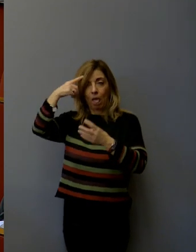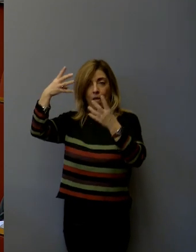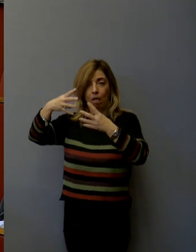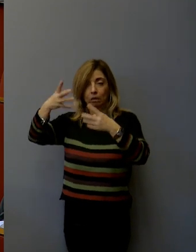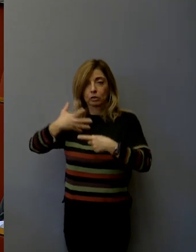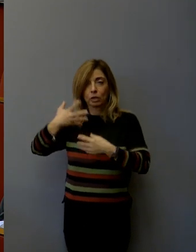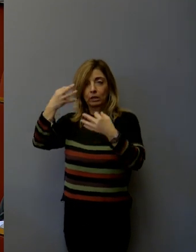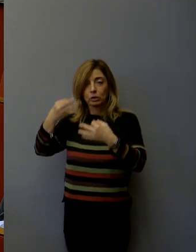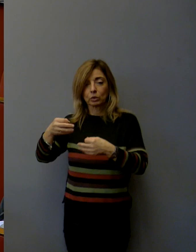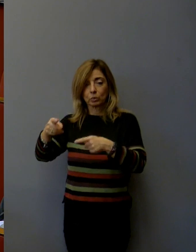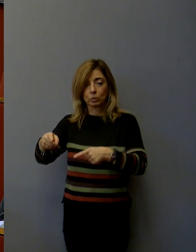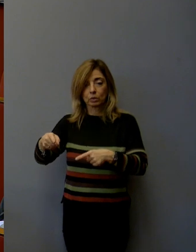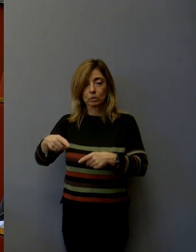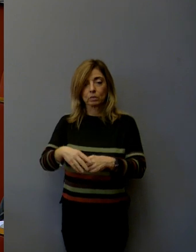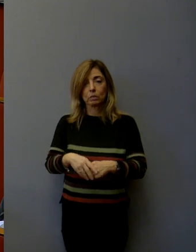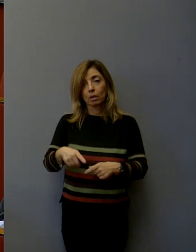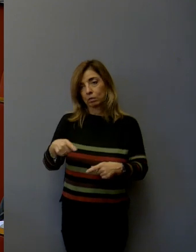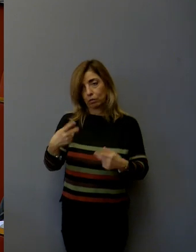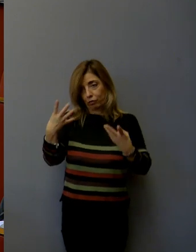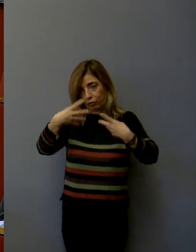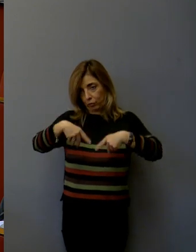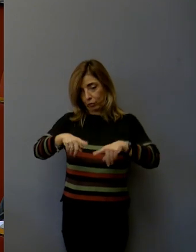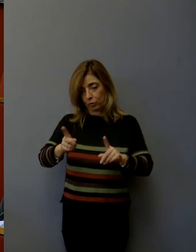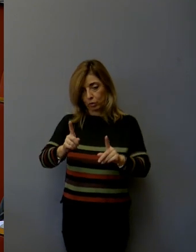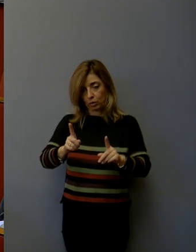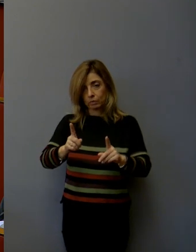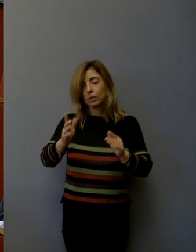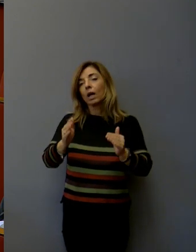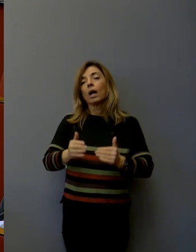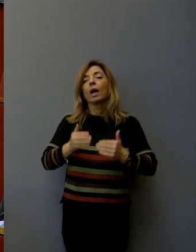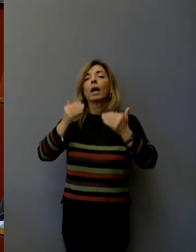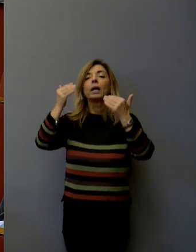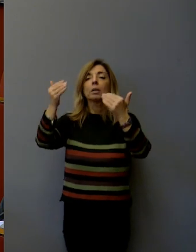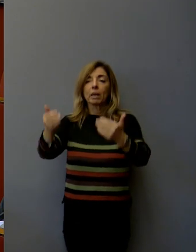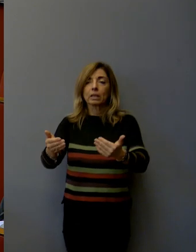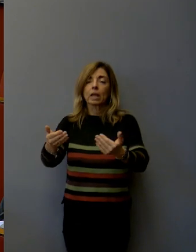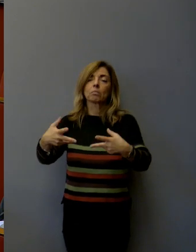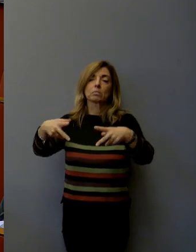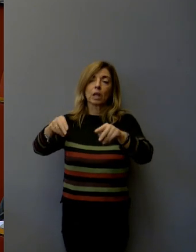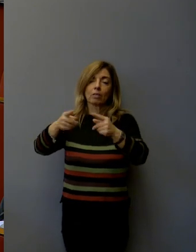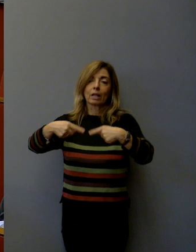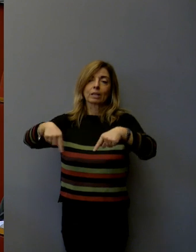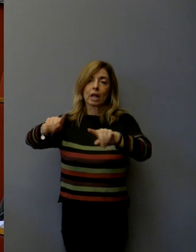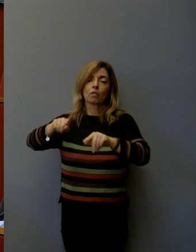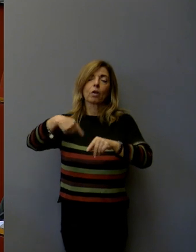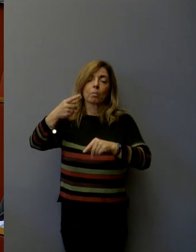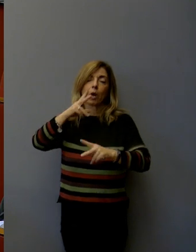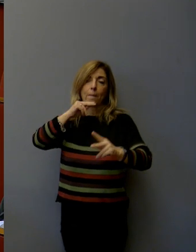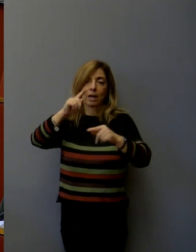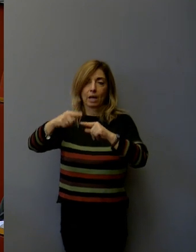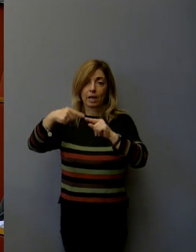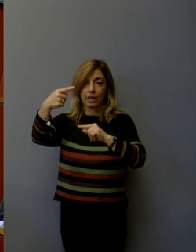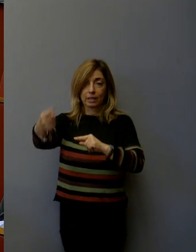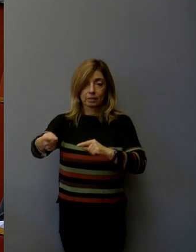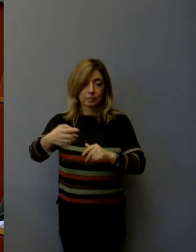non ci siamo Non ci siamo proprio rimandiamo facciamo un altro tavolo poi ne Allora